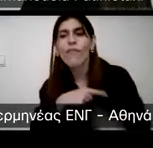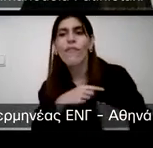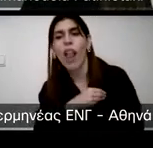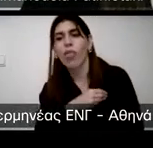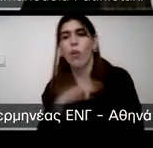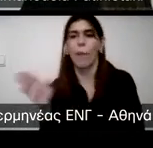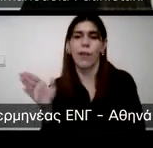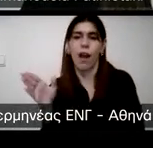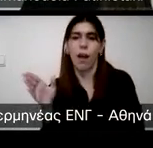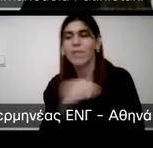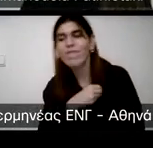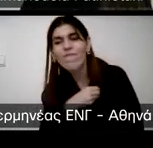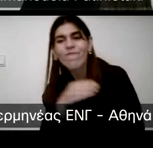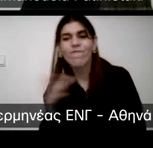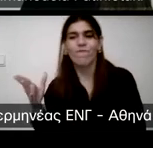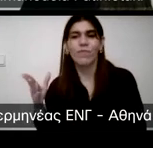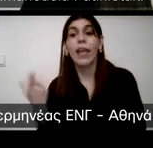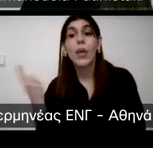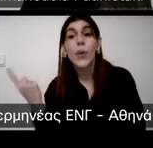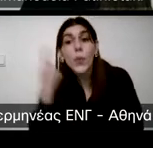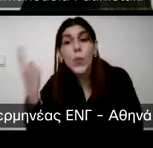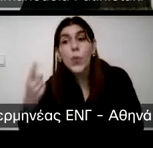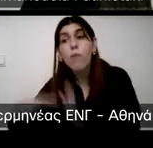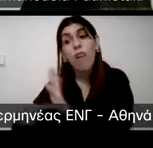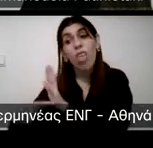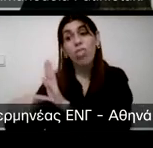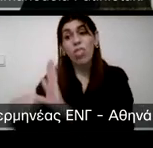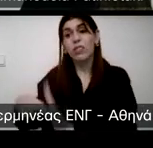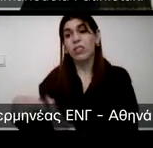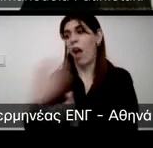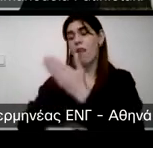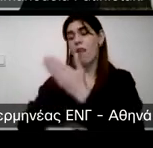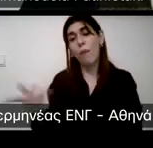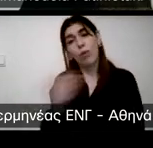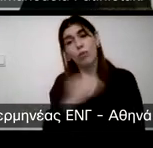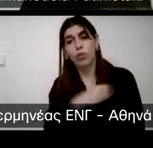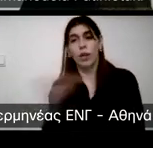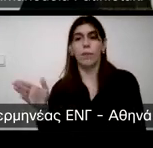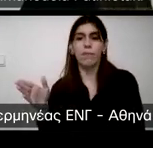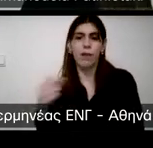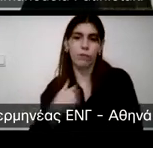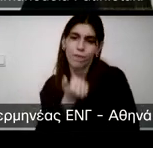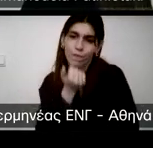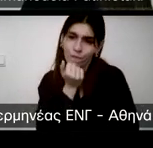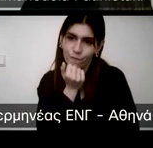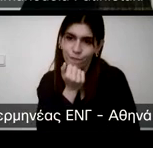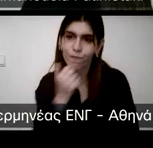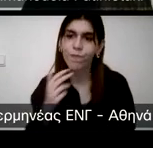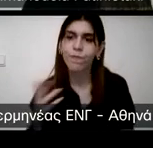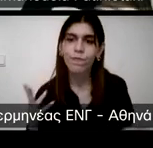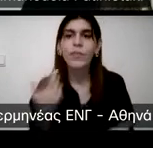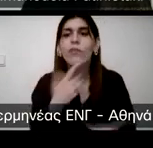λανθασμένη προβολή του ανάπηρου πληθυσμού στα μέσα και λανθασμένη χρήση λανθασμένων πηγών πληροφόρησης. Και αυτό πάλι